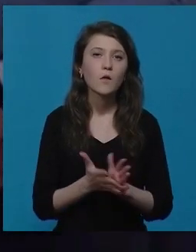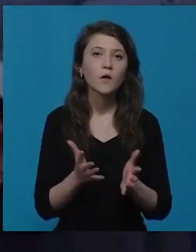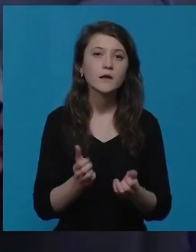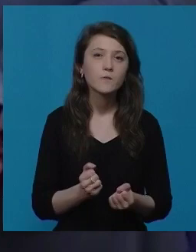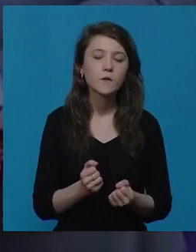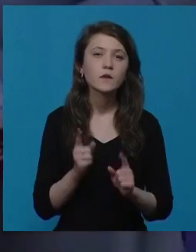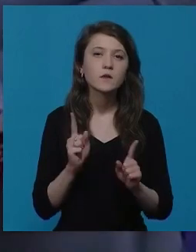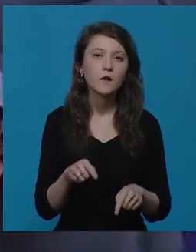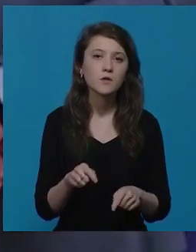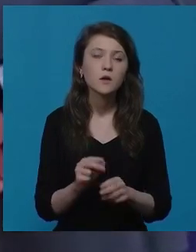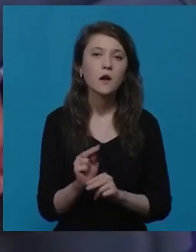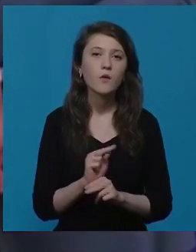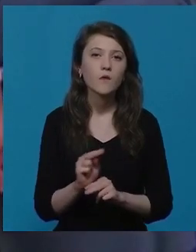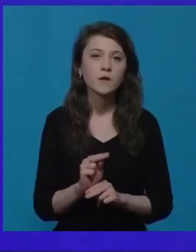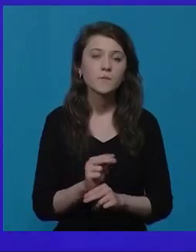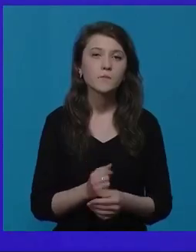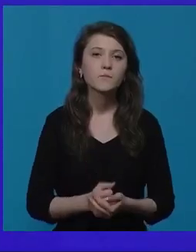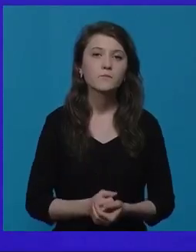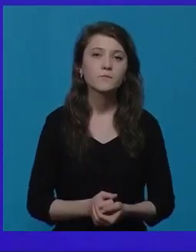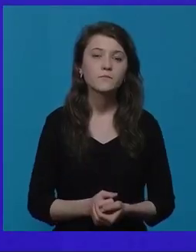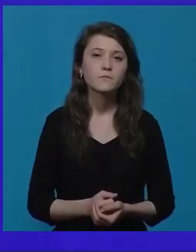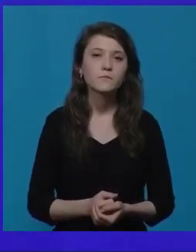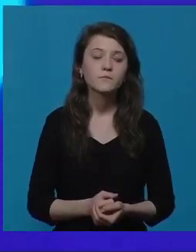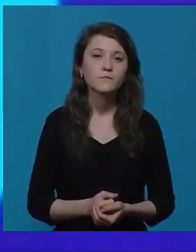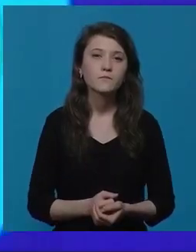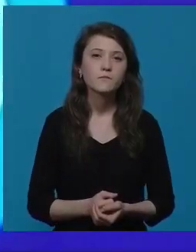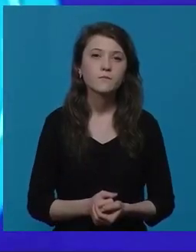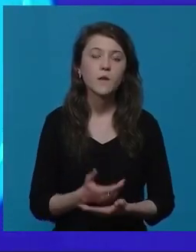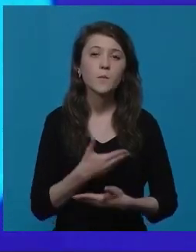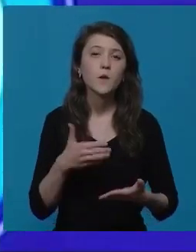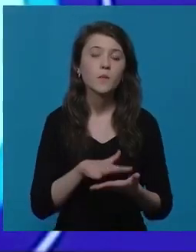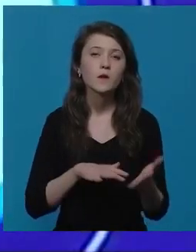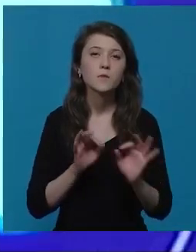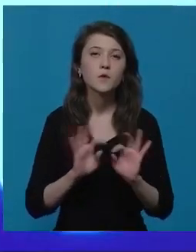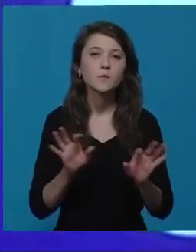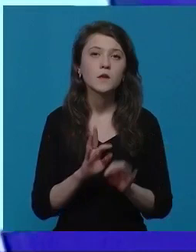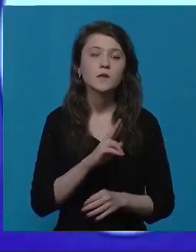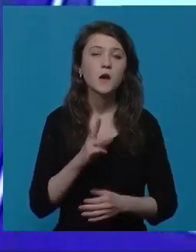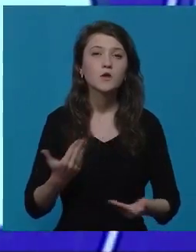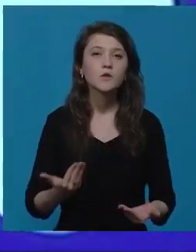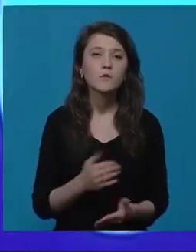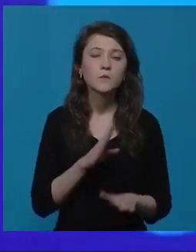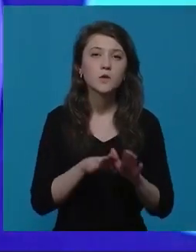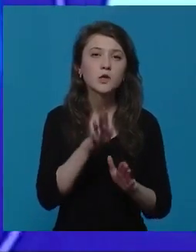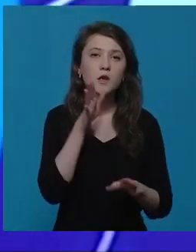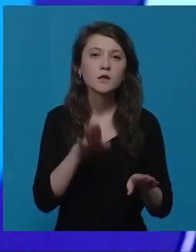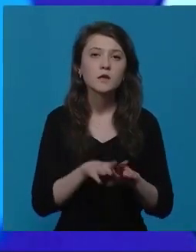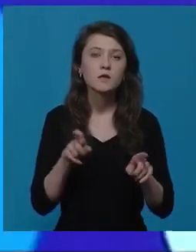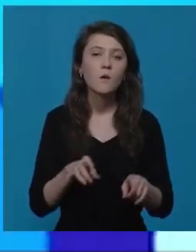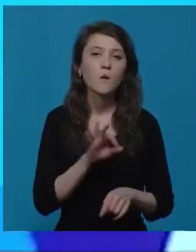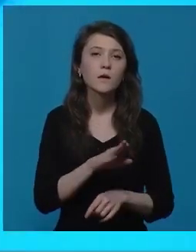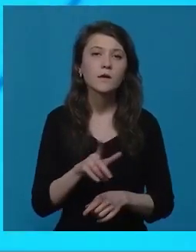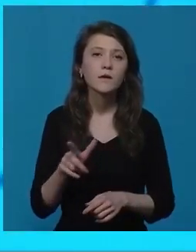теж консервативне лікування. І ми продовжимо розповідати, як живуть під час карантину об'єднані